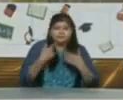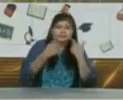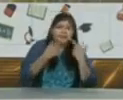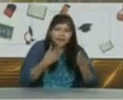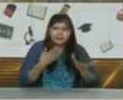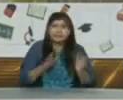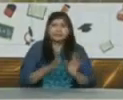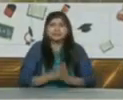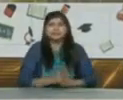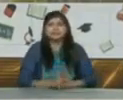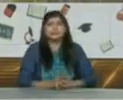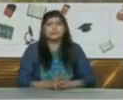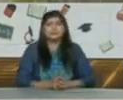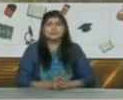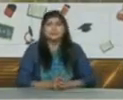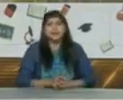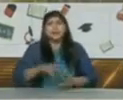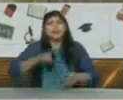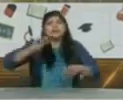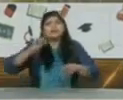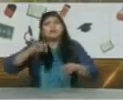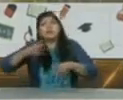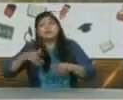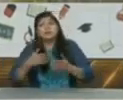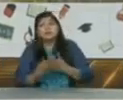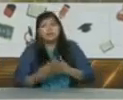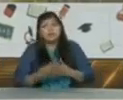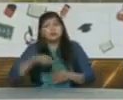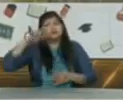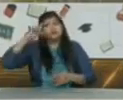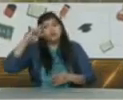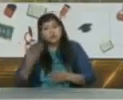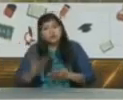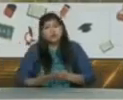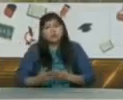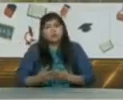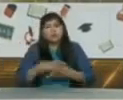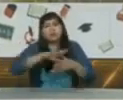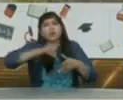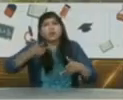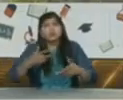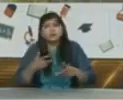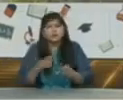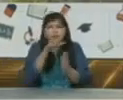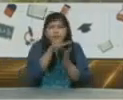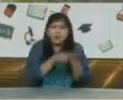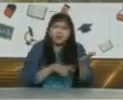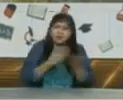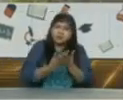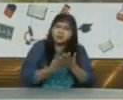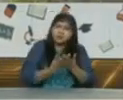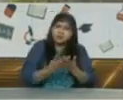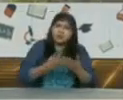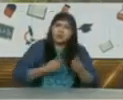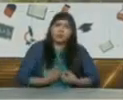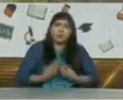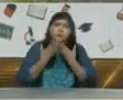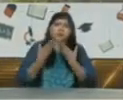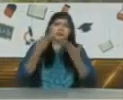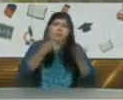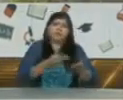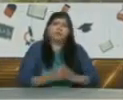हूं। दूसरा, आप सोचें कि ऐसी कौन सी चीजें हैं जो आपको खुशी देती